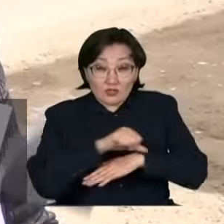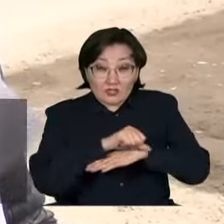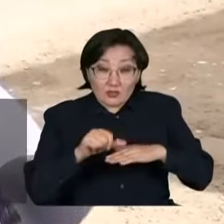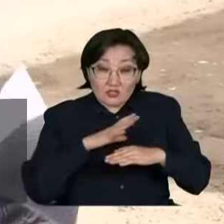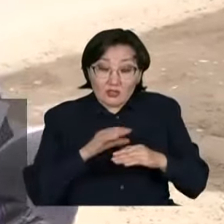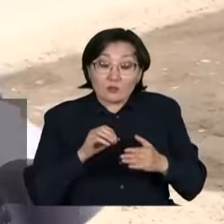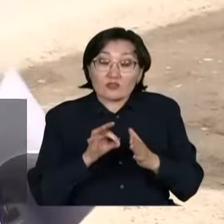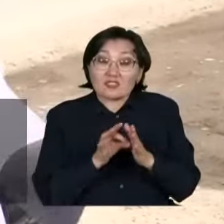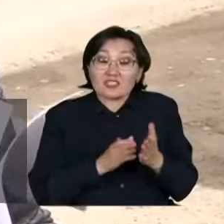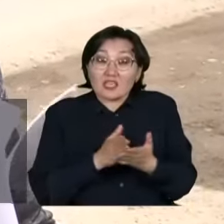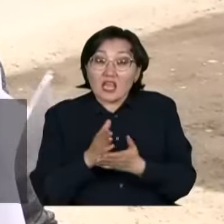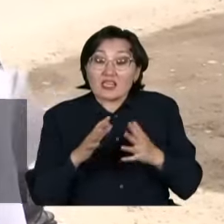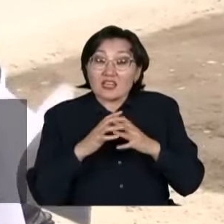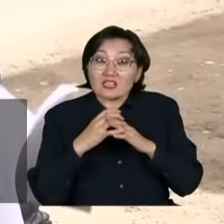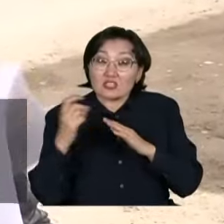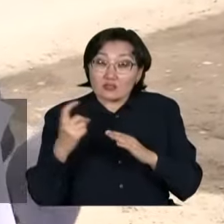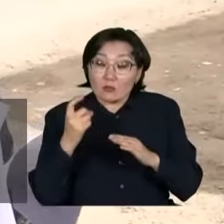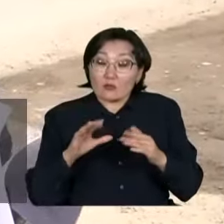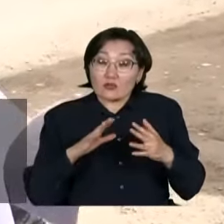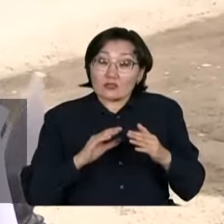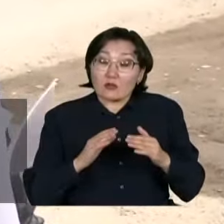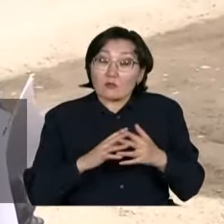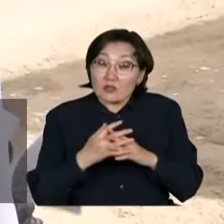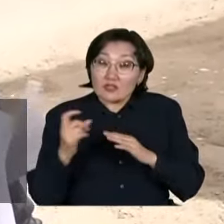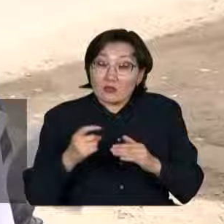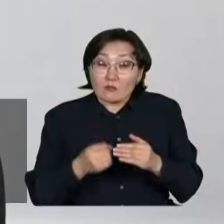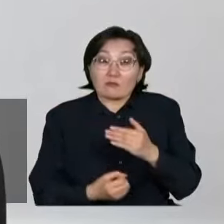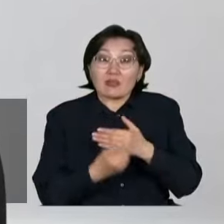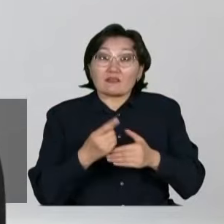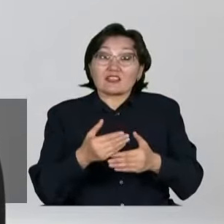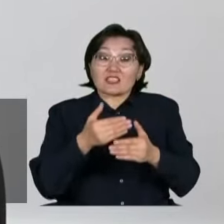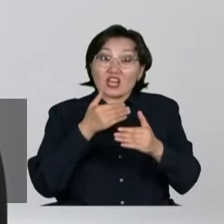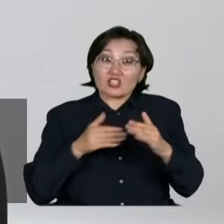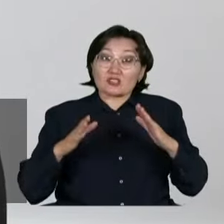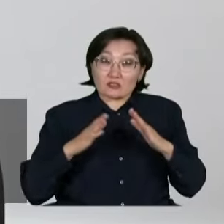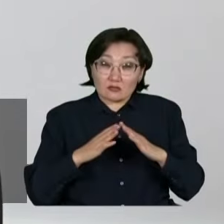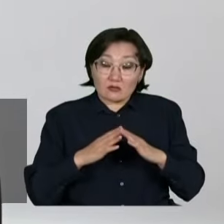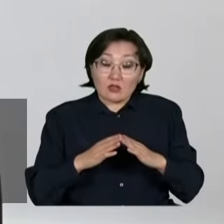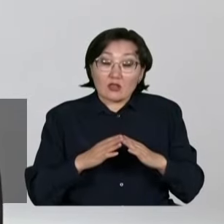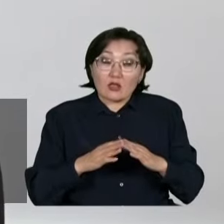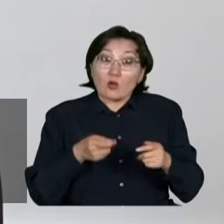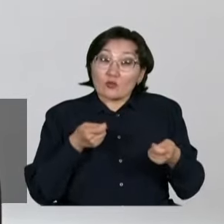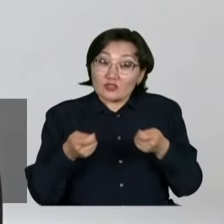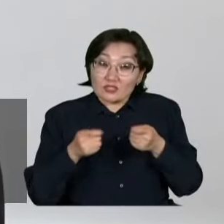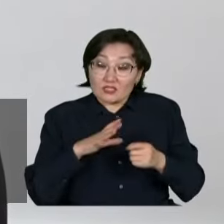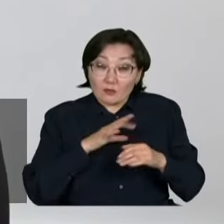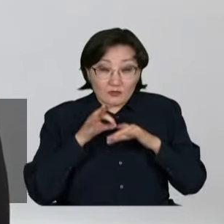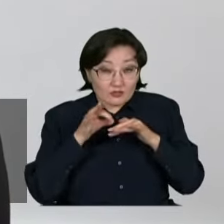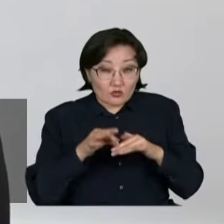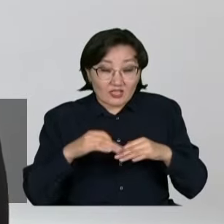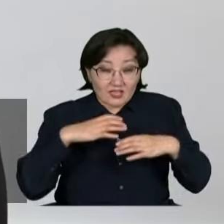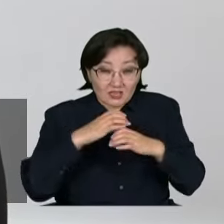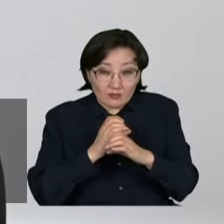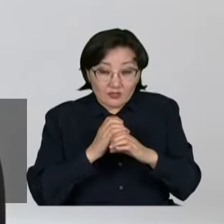была назначена для крестьянских хозяйств, а ферма появилась раньше домов. В пределах своей компетенции управлением были проведены